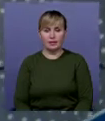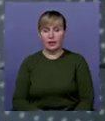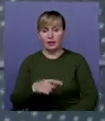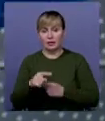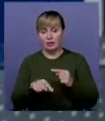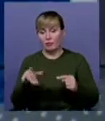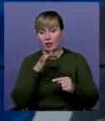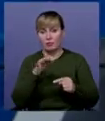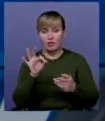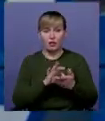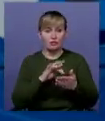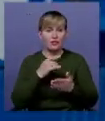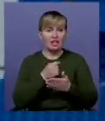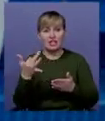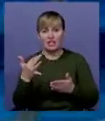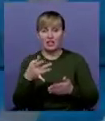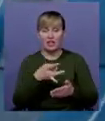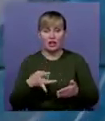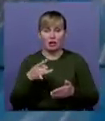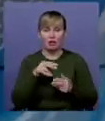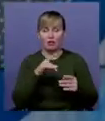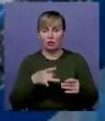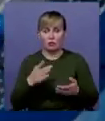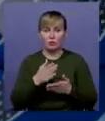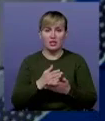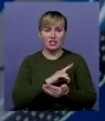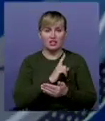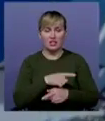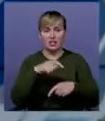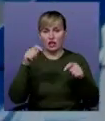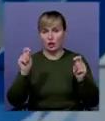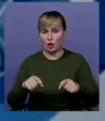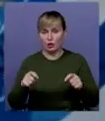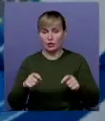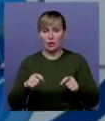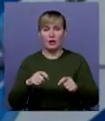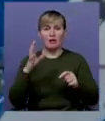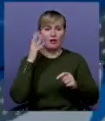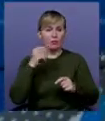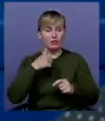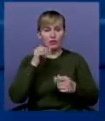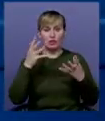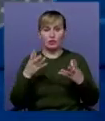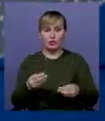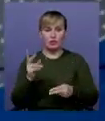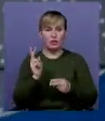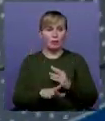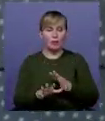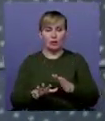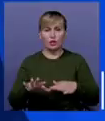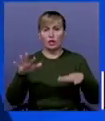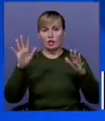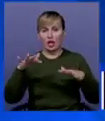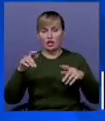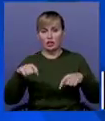Тем временем сразу в нескольких регионах республики наблюдаются сильные паводки из-за непогоды. В Алматы со вчерашнего дня не прекращаются